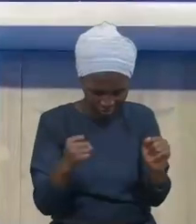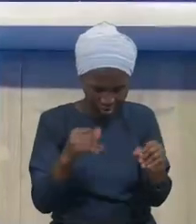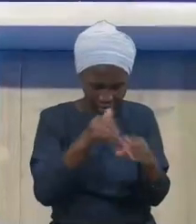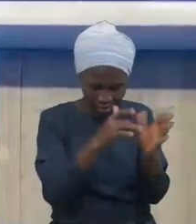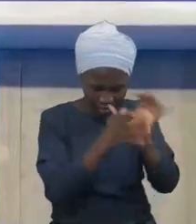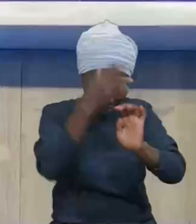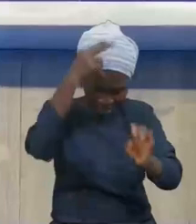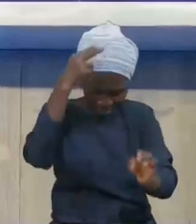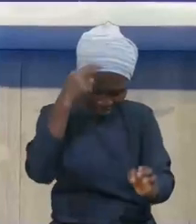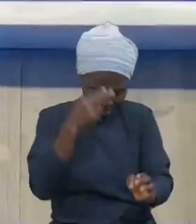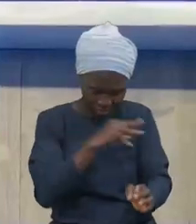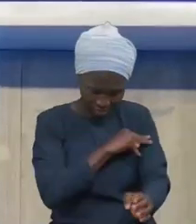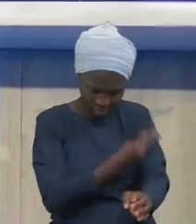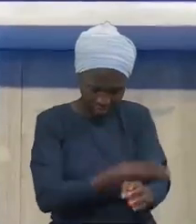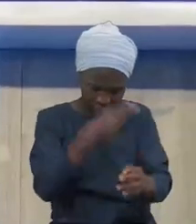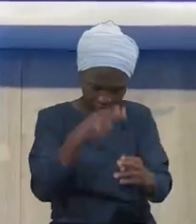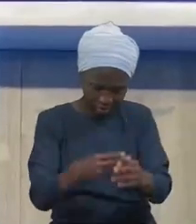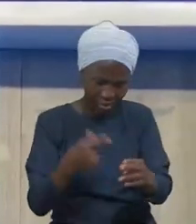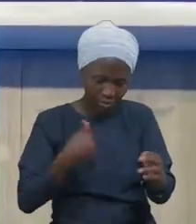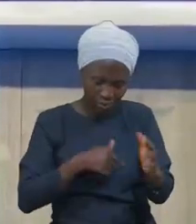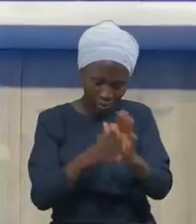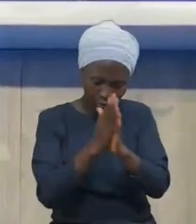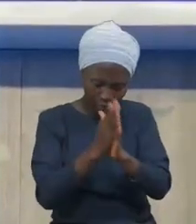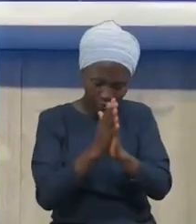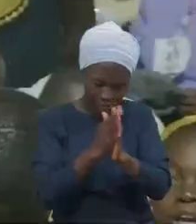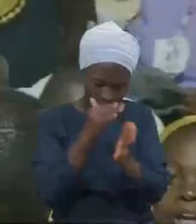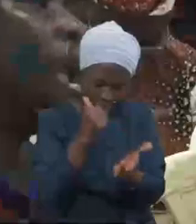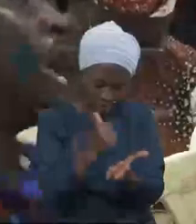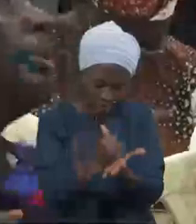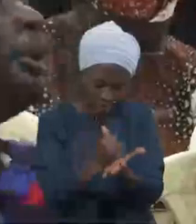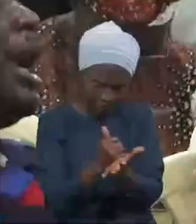nom puissant de Jésus, nous prions.